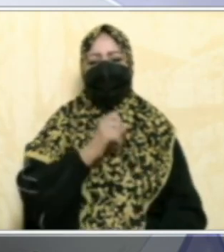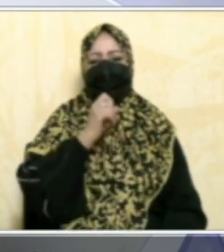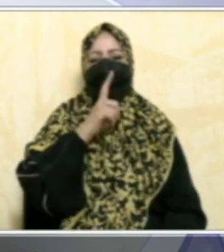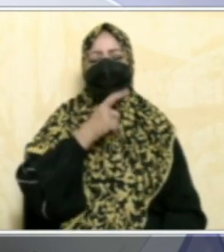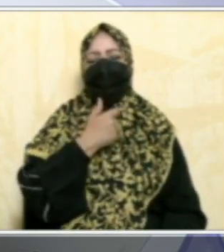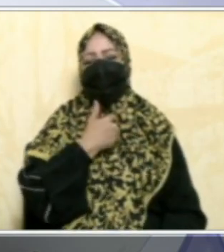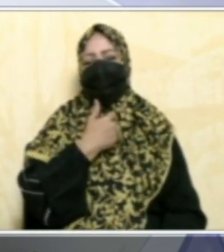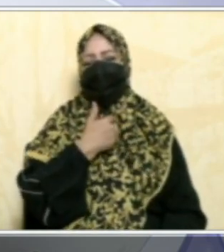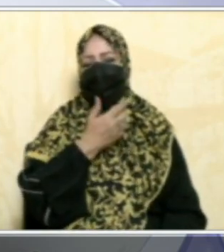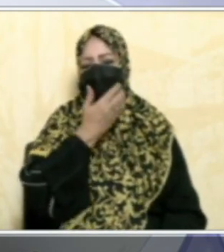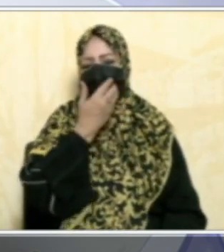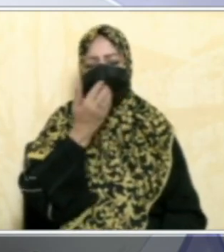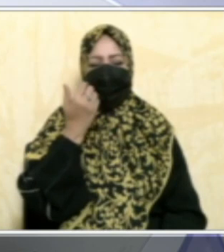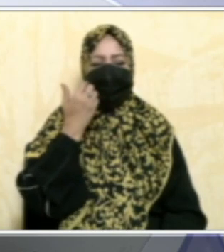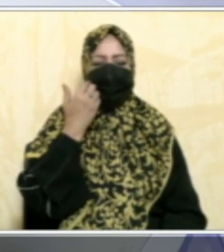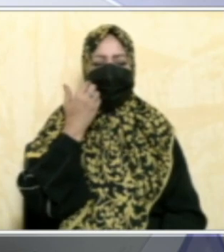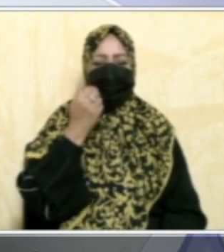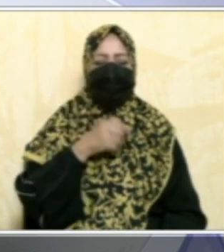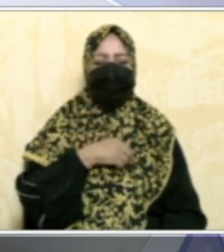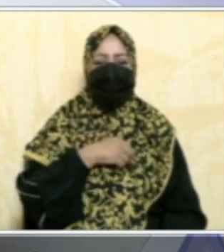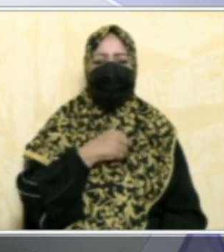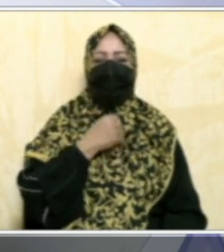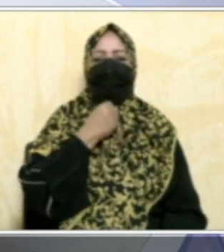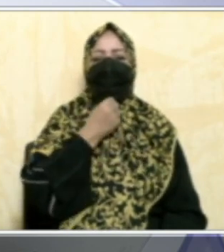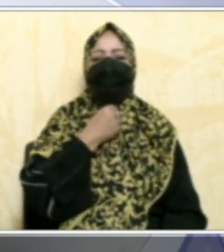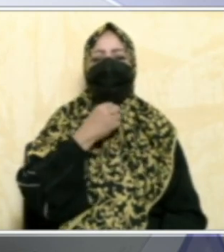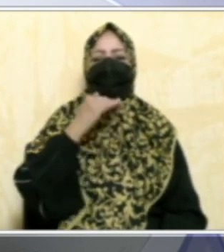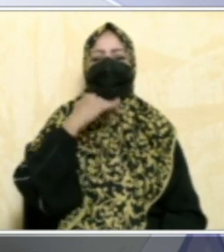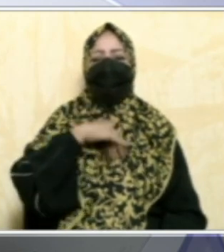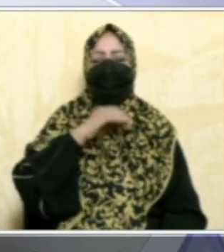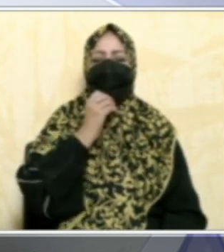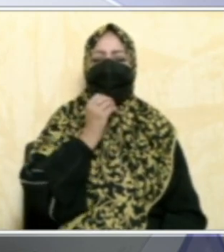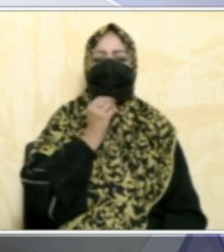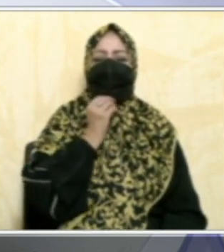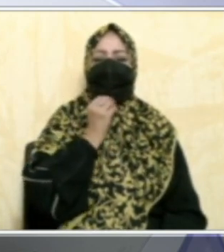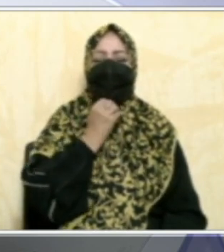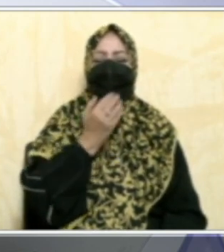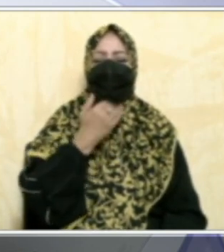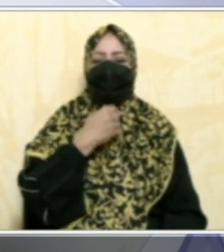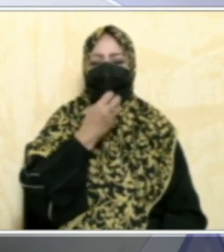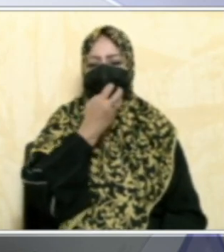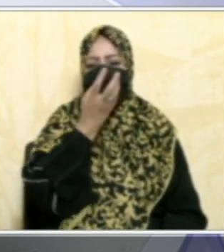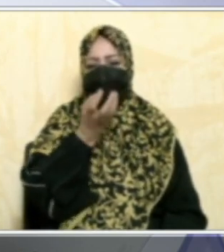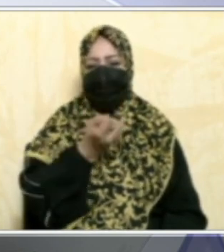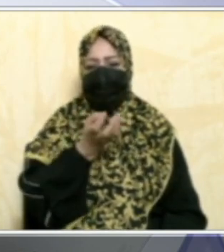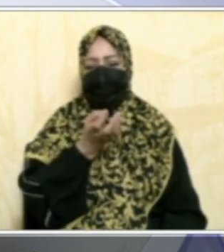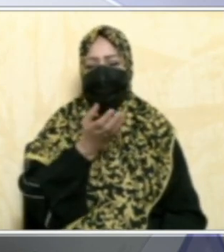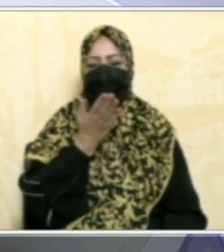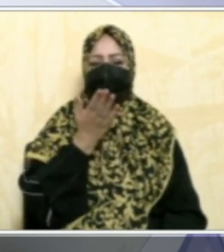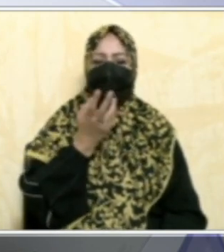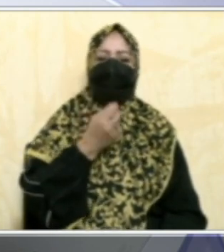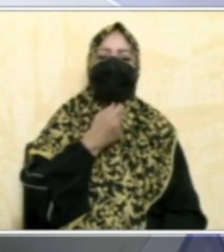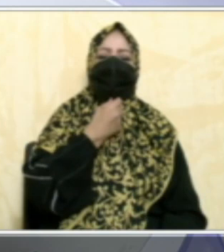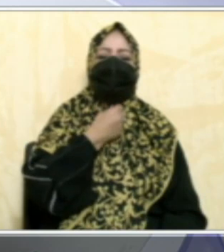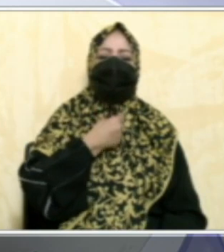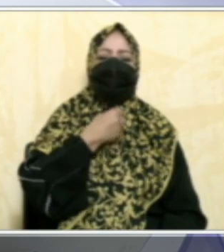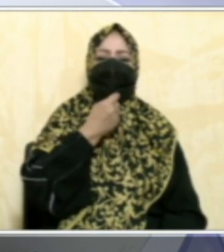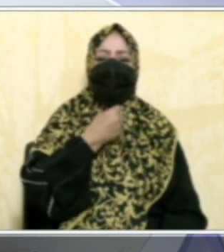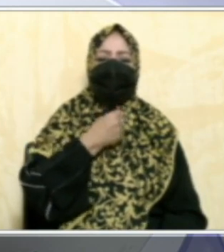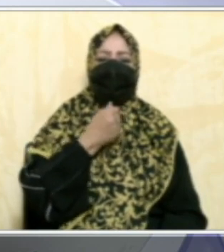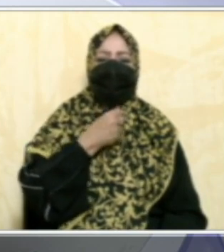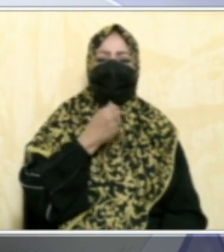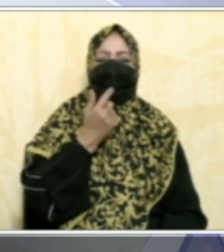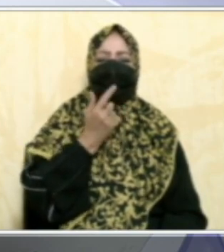الحلق فقط ولم تخرج إلى الفم فلا بأس بها ولو يعني وجدت الطعم لا تفسد الصوم، لكن